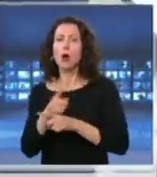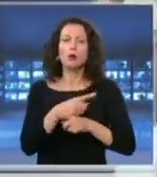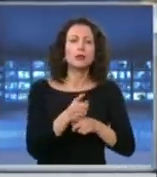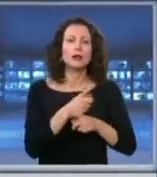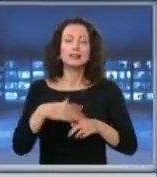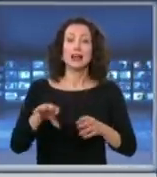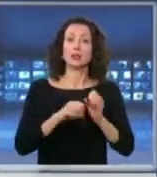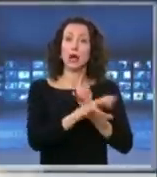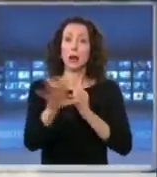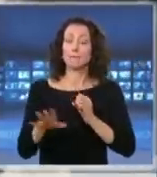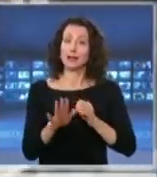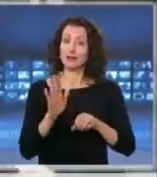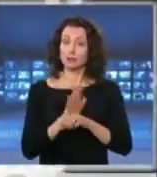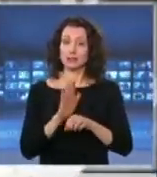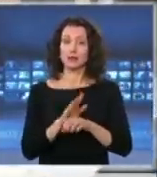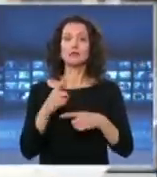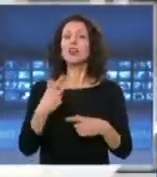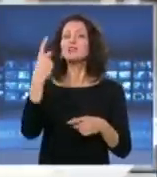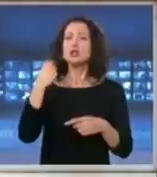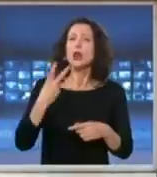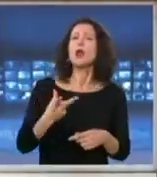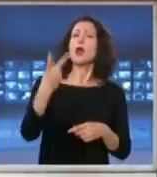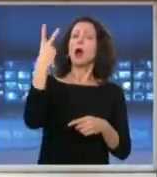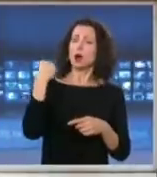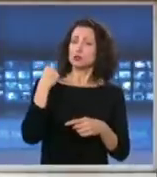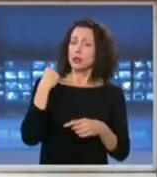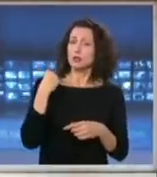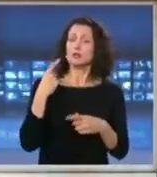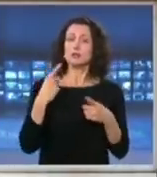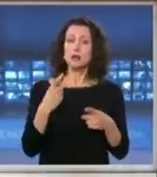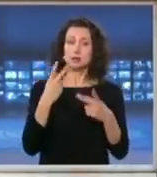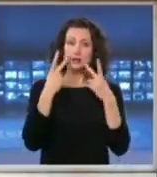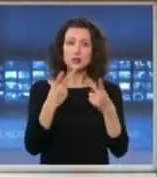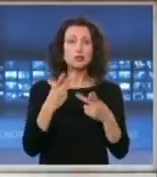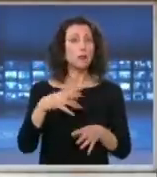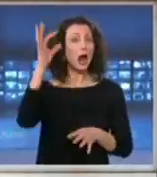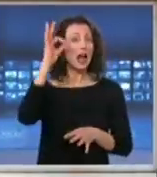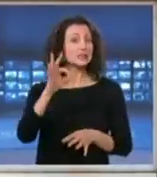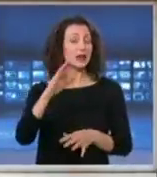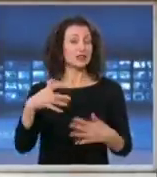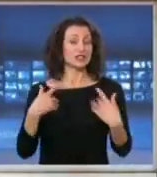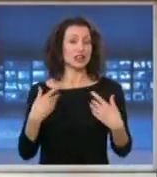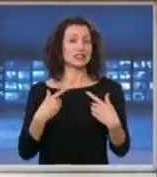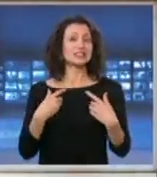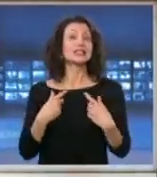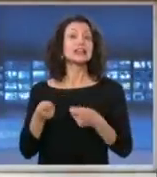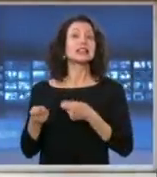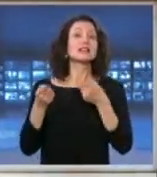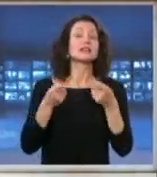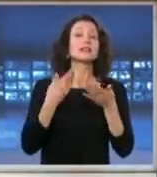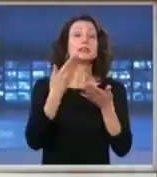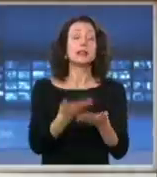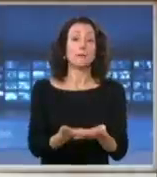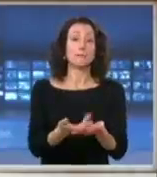завчера стартирахме тази процедура и имам късмета и щастието да представим тези тестове